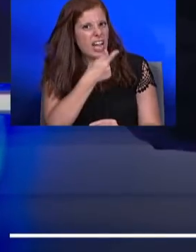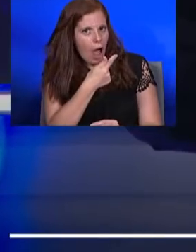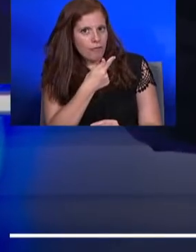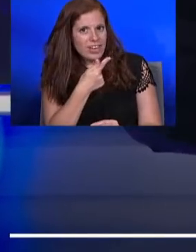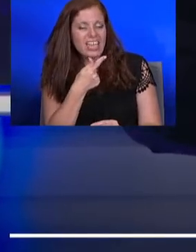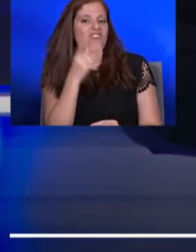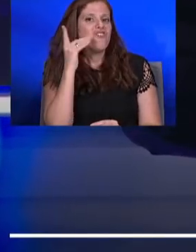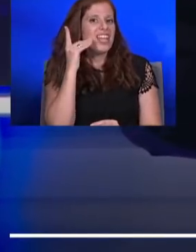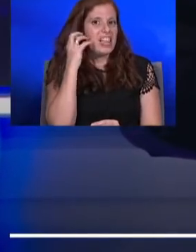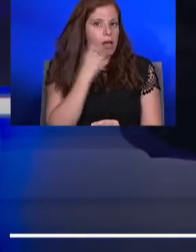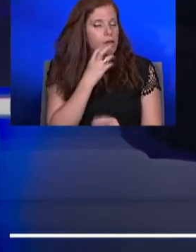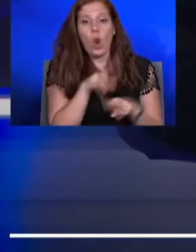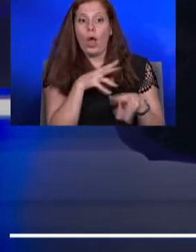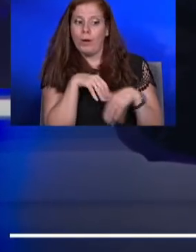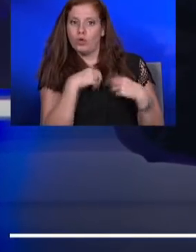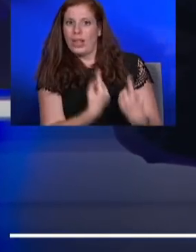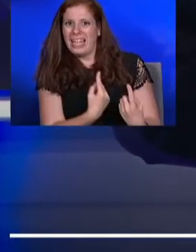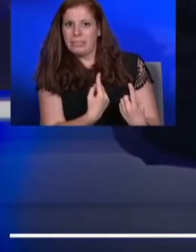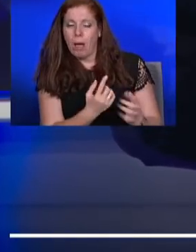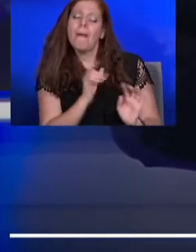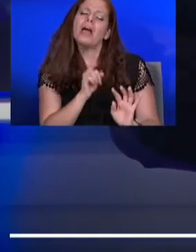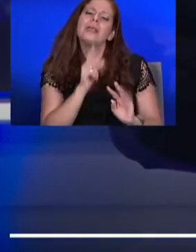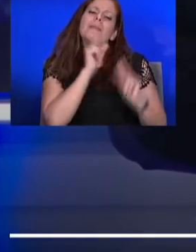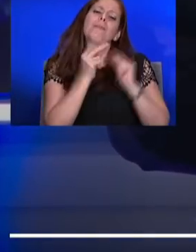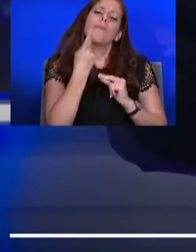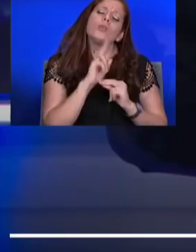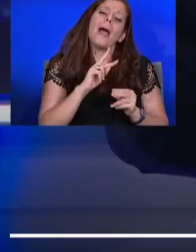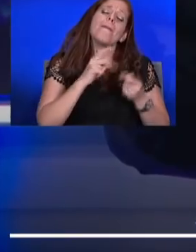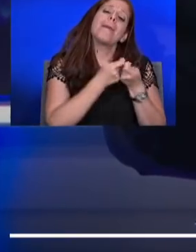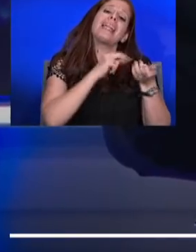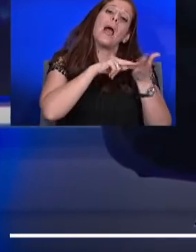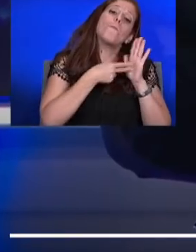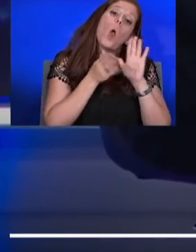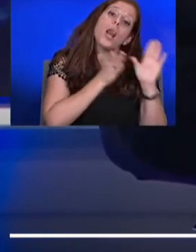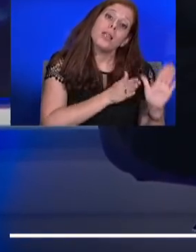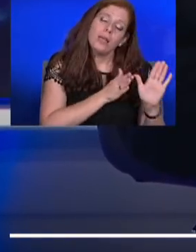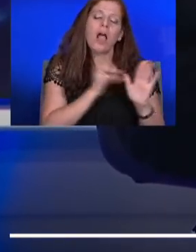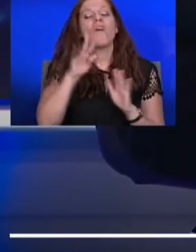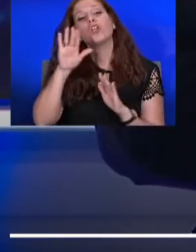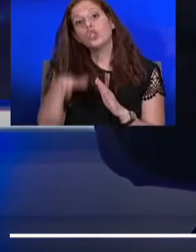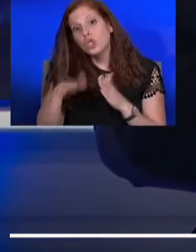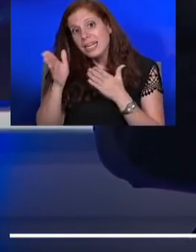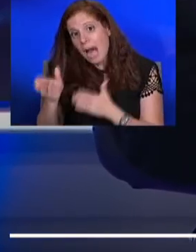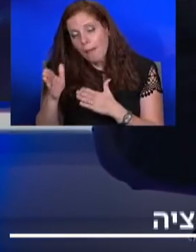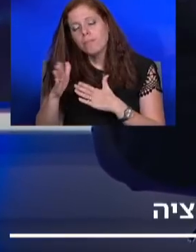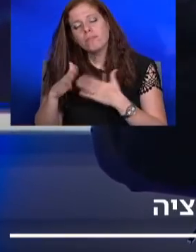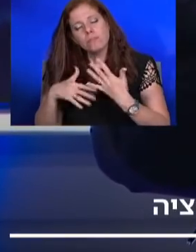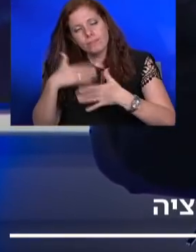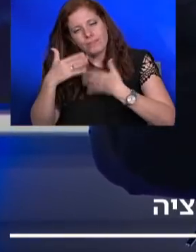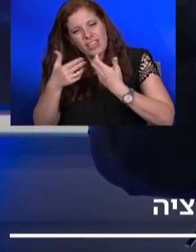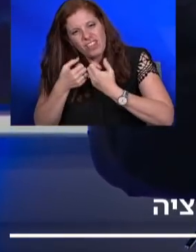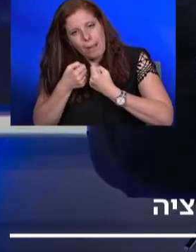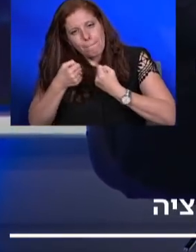יותר, שמים את הדגש על הסיפור הפוליטי, אבל יש כאן גם, הולך ונבנה כאן איזשהו מתח כזה, מי